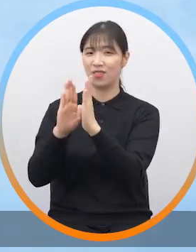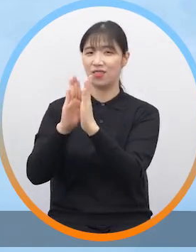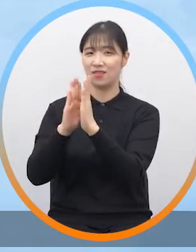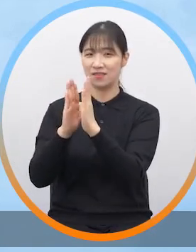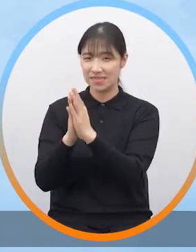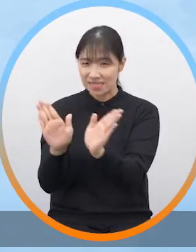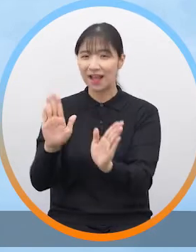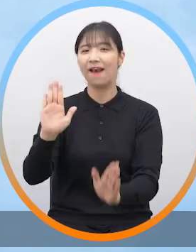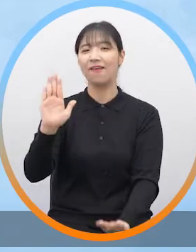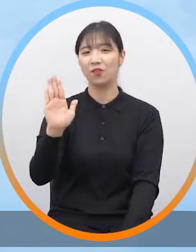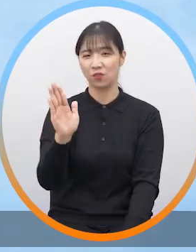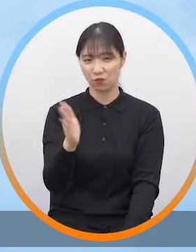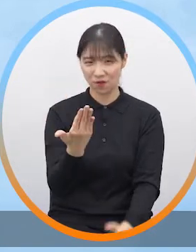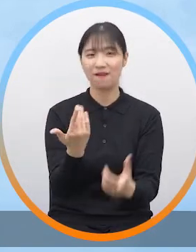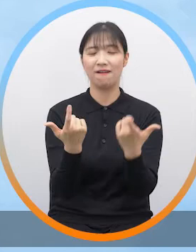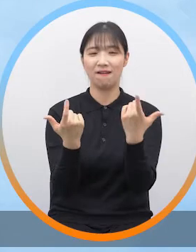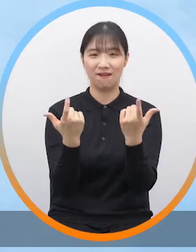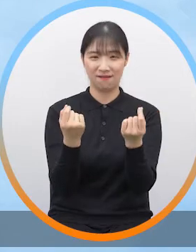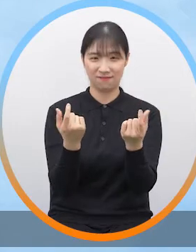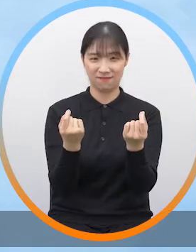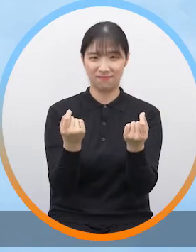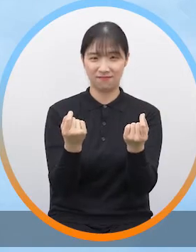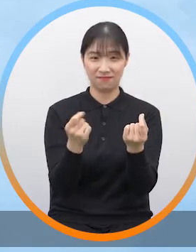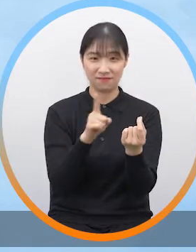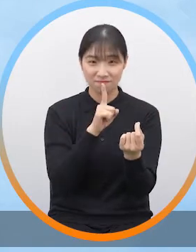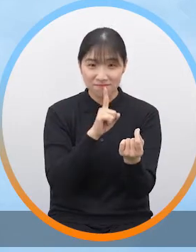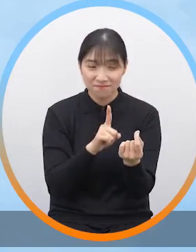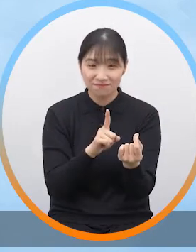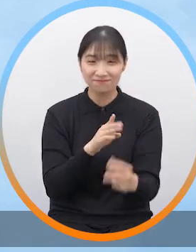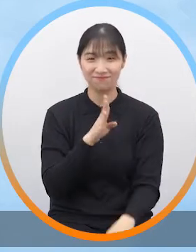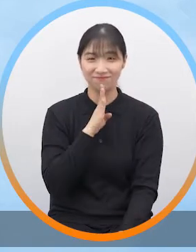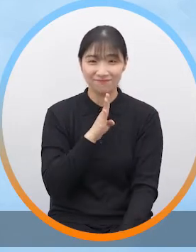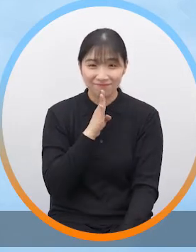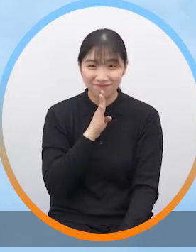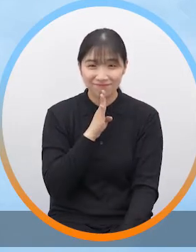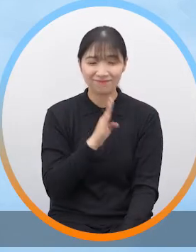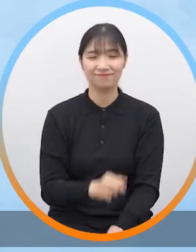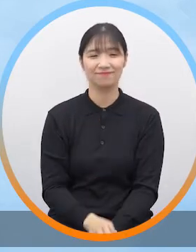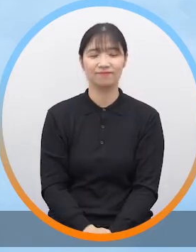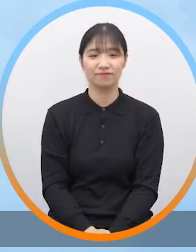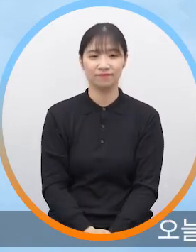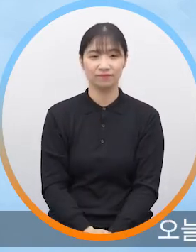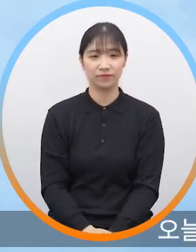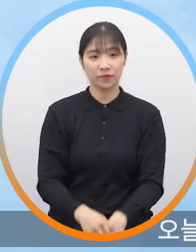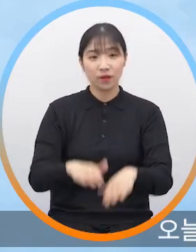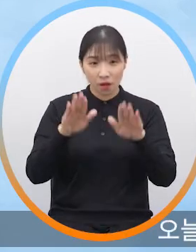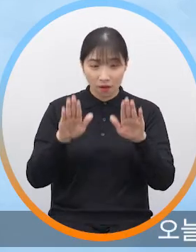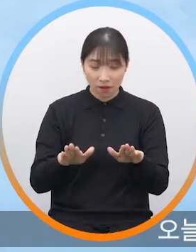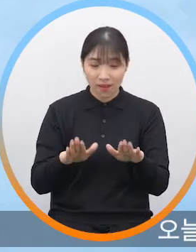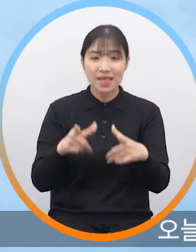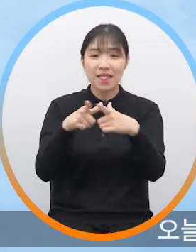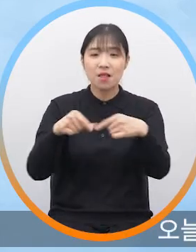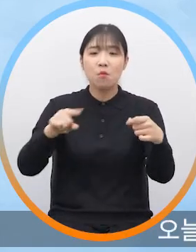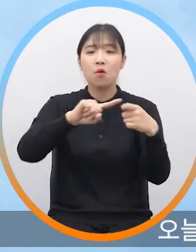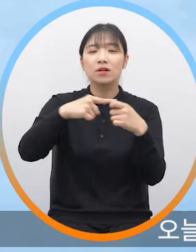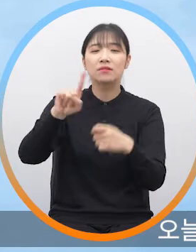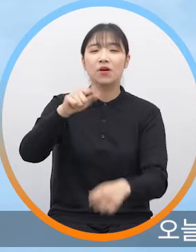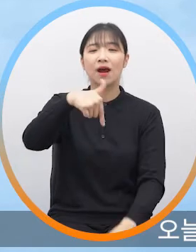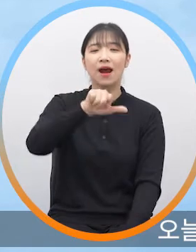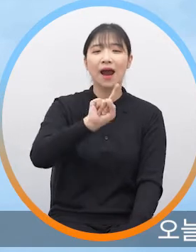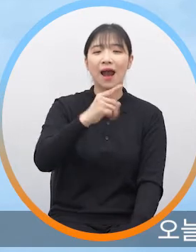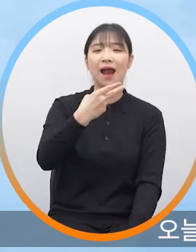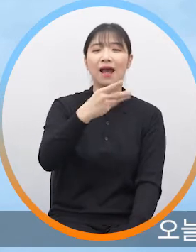역사시대로 됐다는 이야기하고 같은 이야기가 될 수 있습니다. 그 다음에 오늘날 일본의 글자인